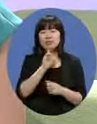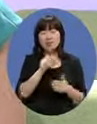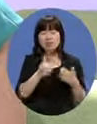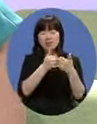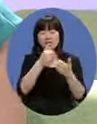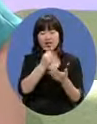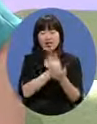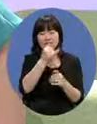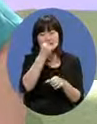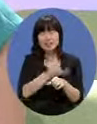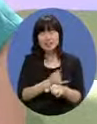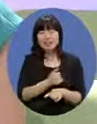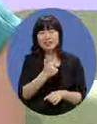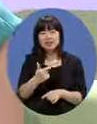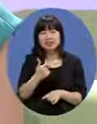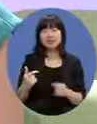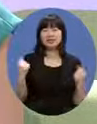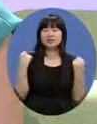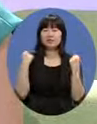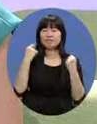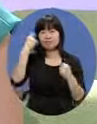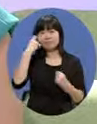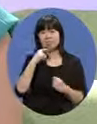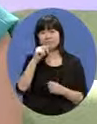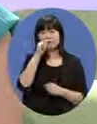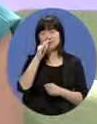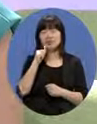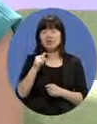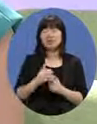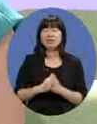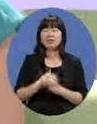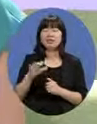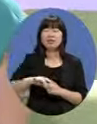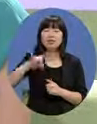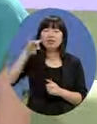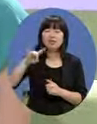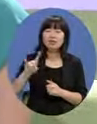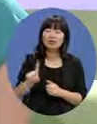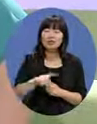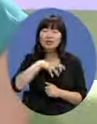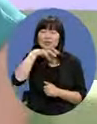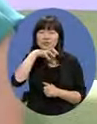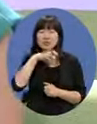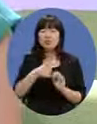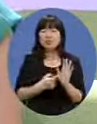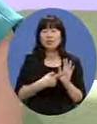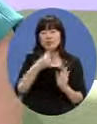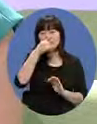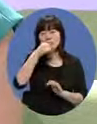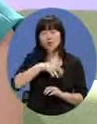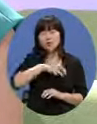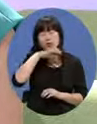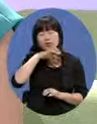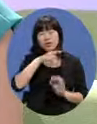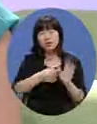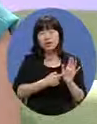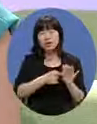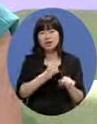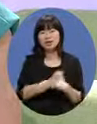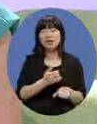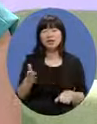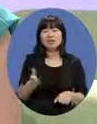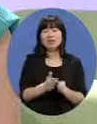말대꾸가 갖고 있는 굉장한 힘을 느끼게 된단 말이에요. 그러다면 처음에는 어떤 불만을 표현하고 투정을 표현하는